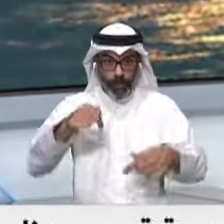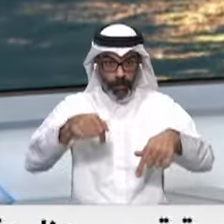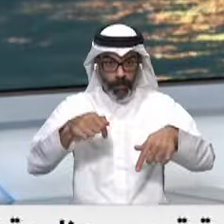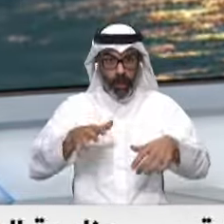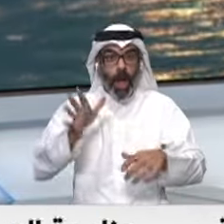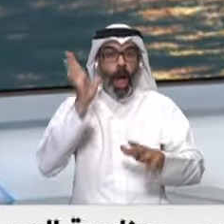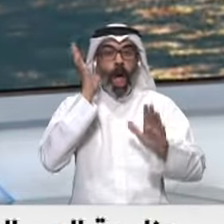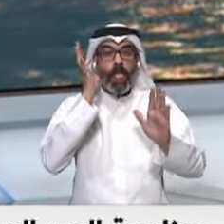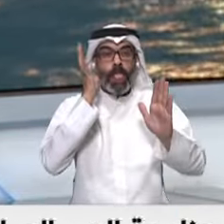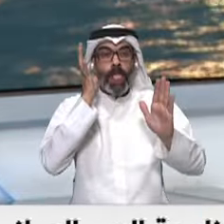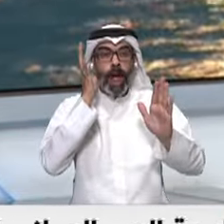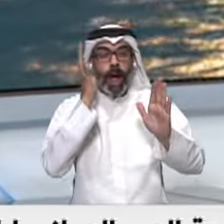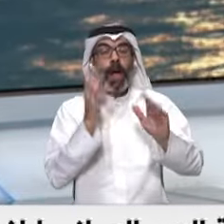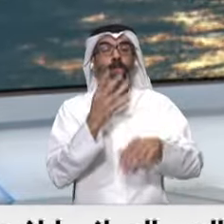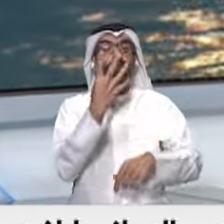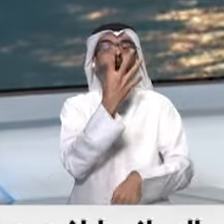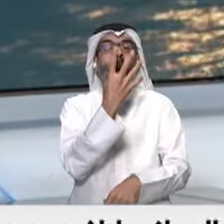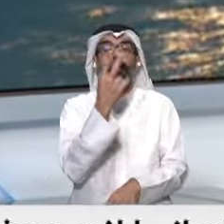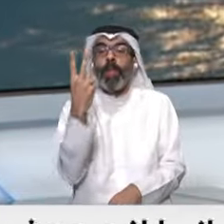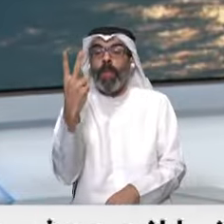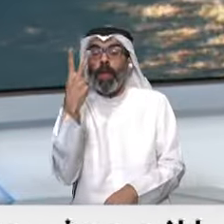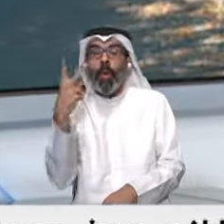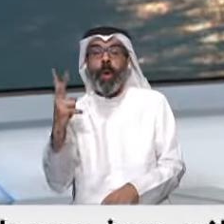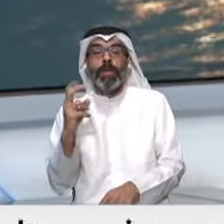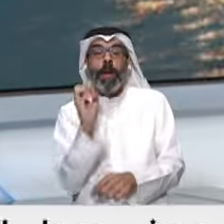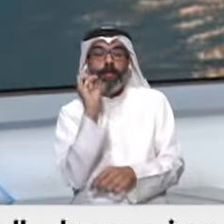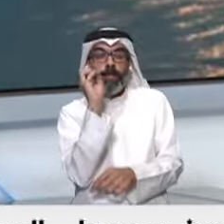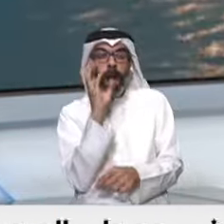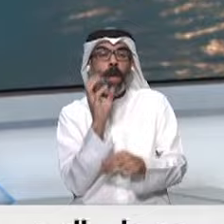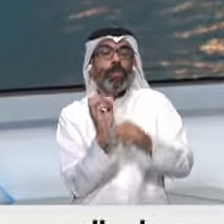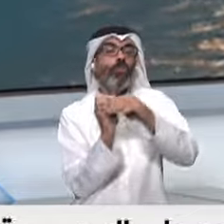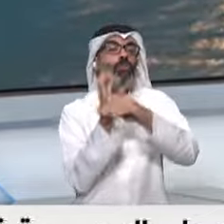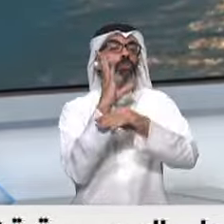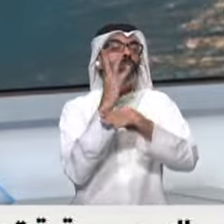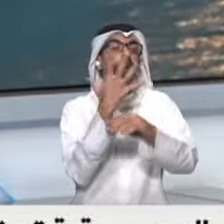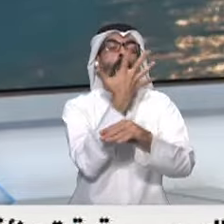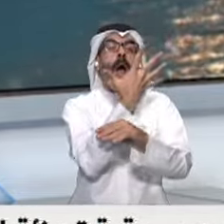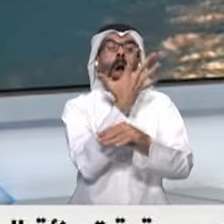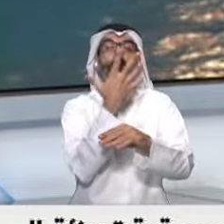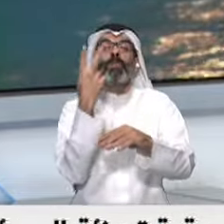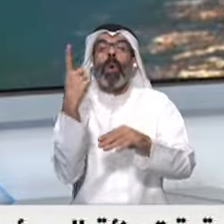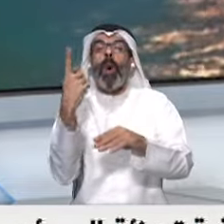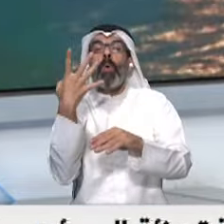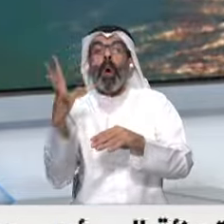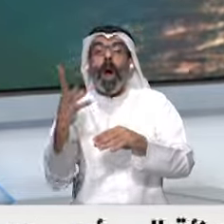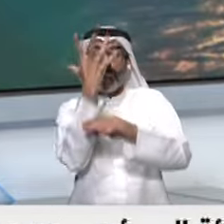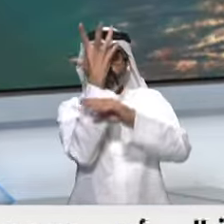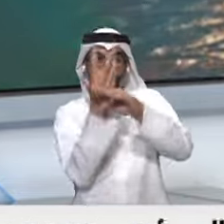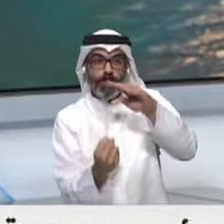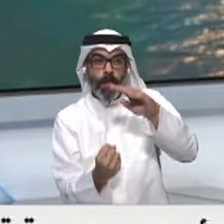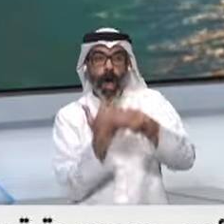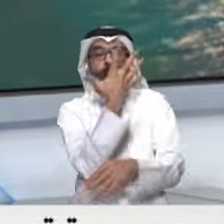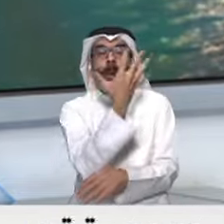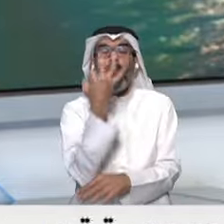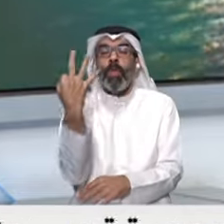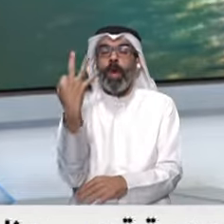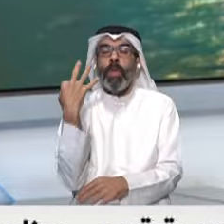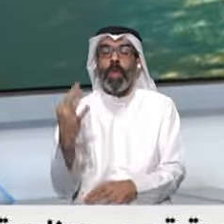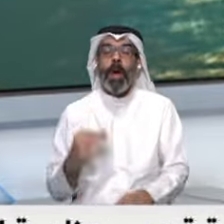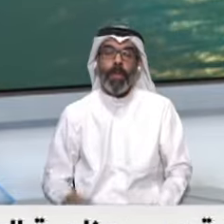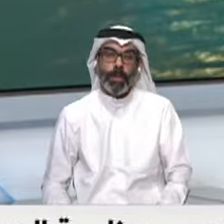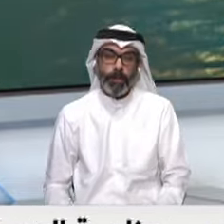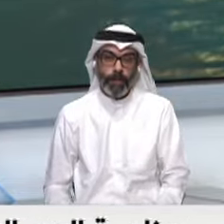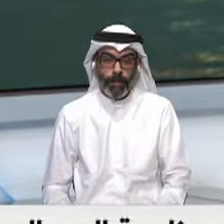المواقيت باذن الله اذان الفير الساعه 422 والشروق الساعه 541 والمغرب الساعه 5 و33